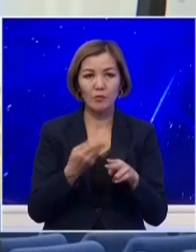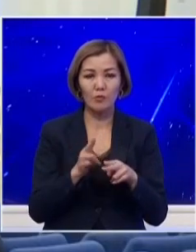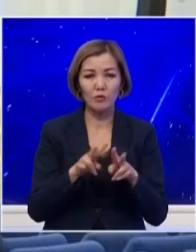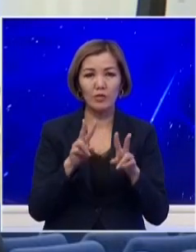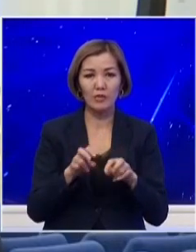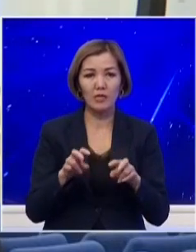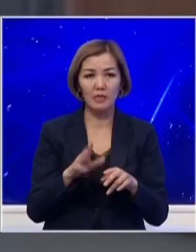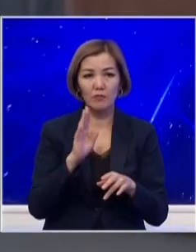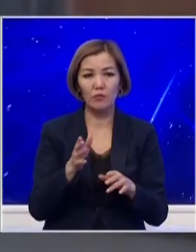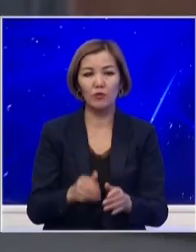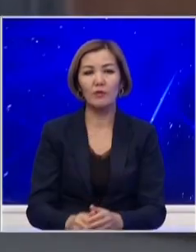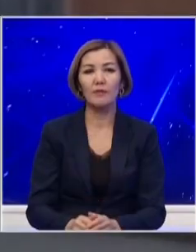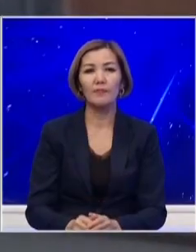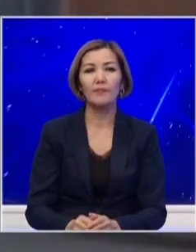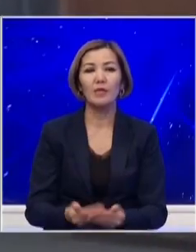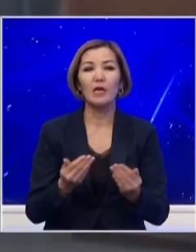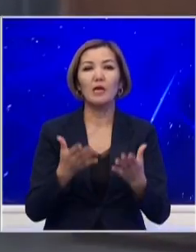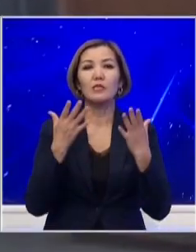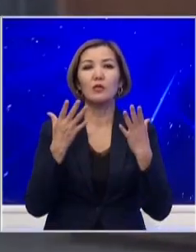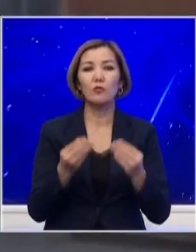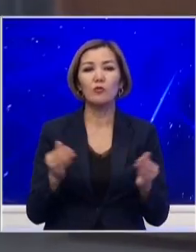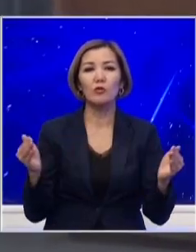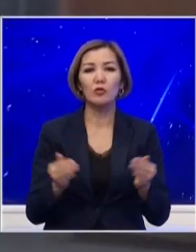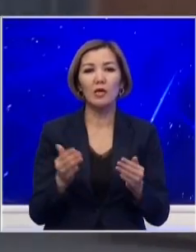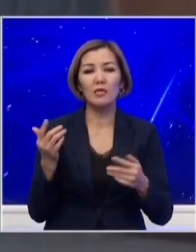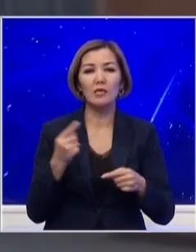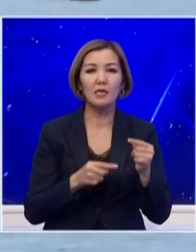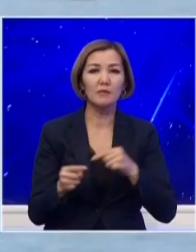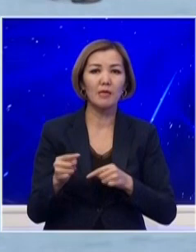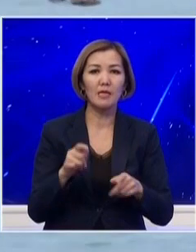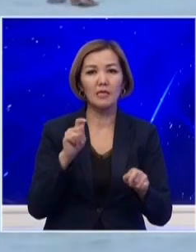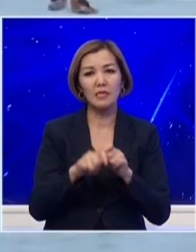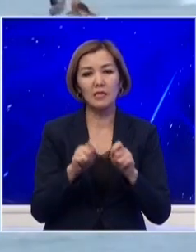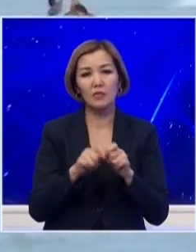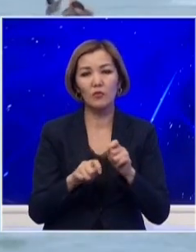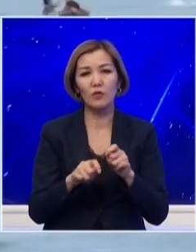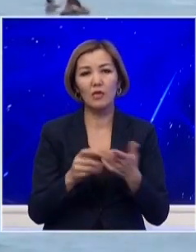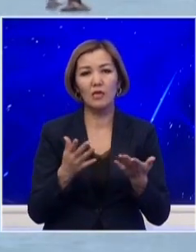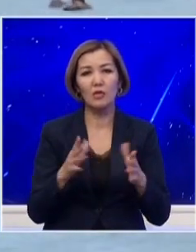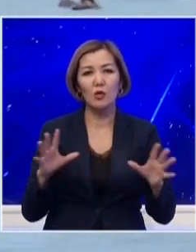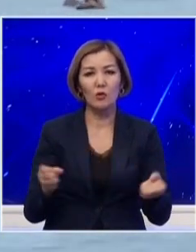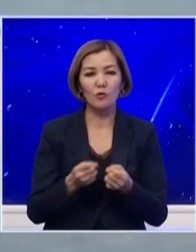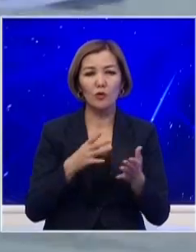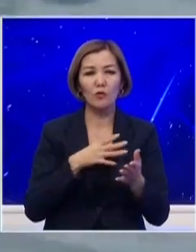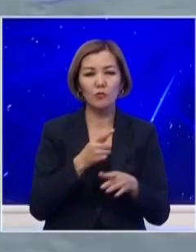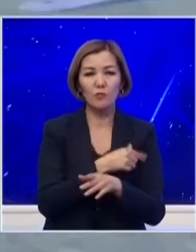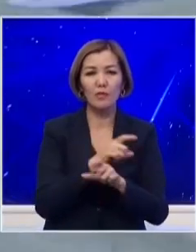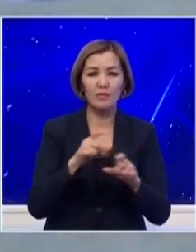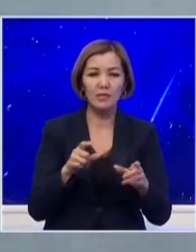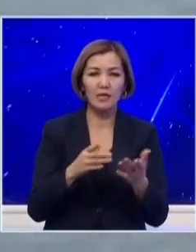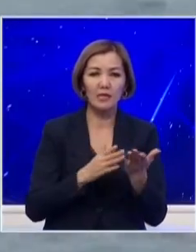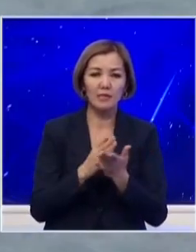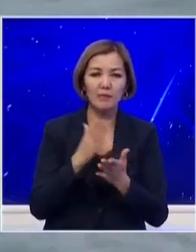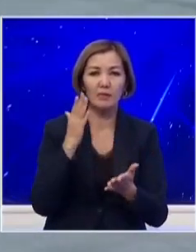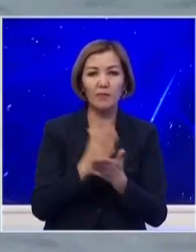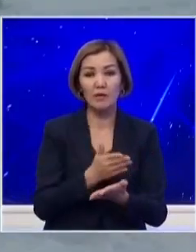рейдтерді қарастырамыз. Қазір шағын кәсіпкерлерді тексеруге мораторий бар екенін ескерсек, құтқарушы мен медициналық қызметкері